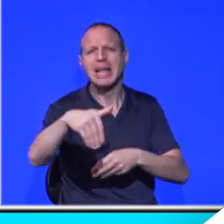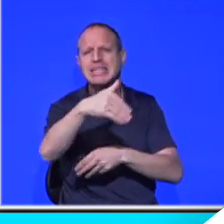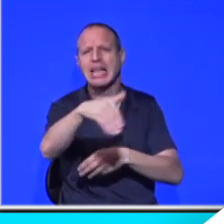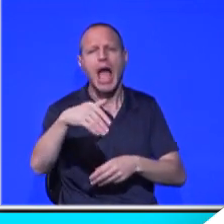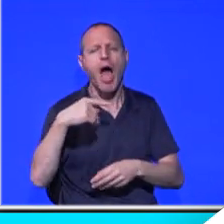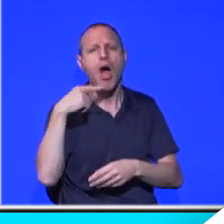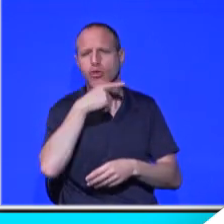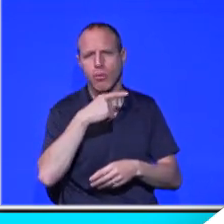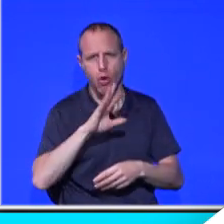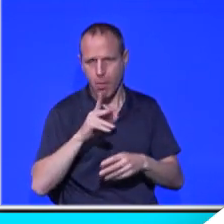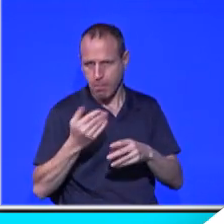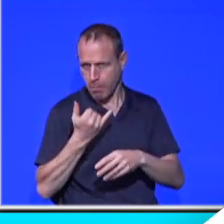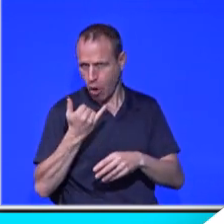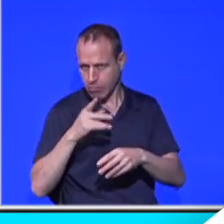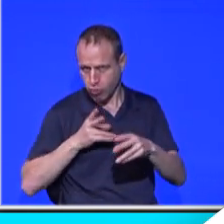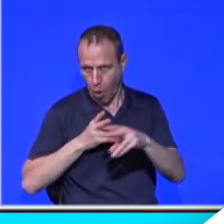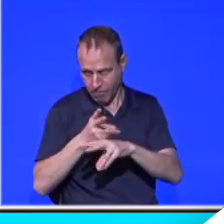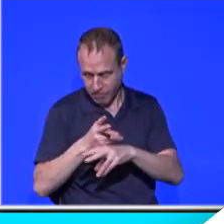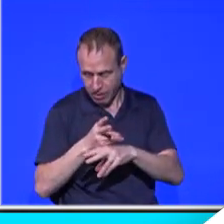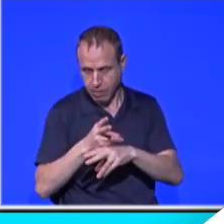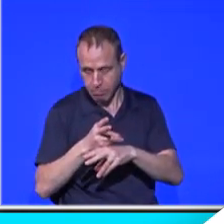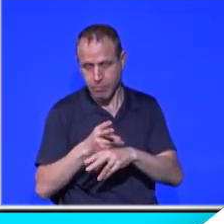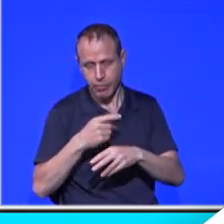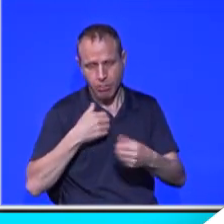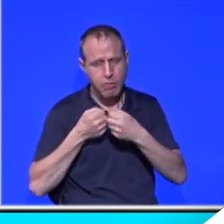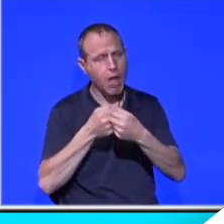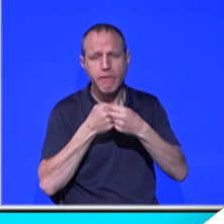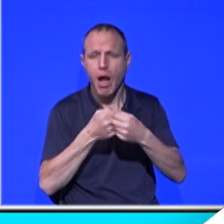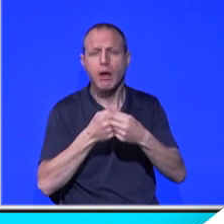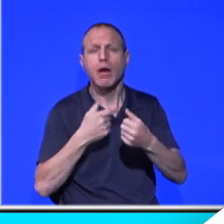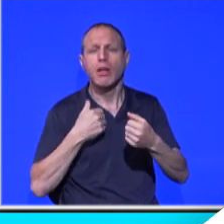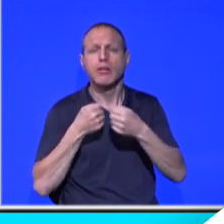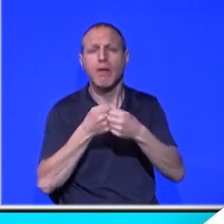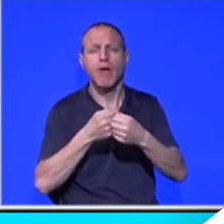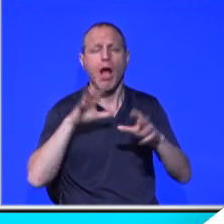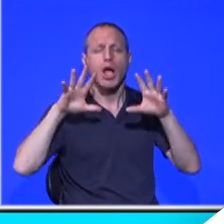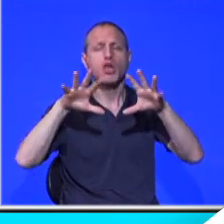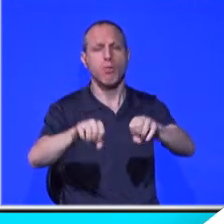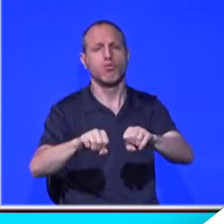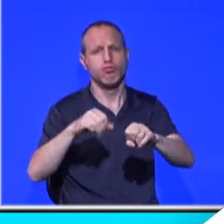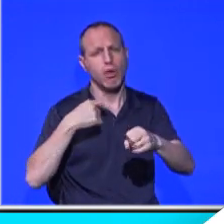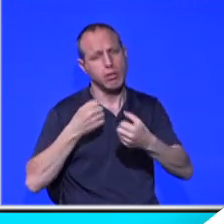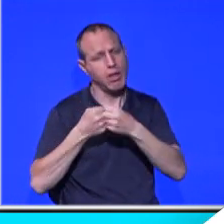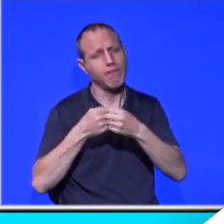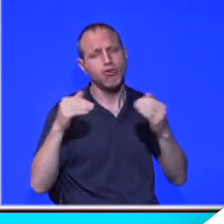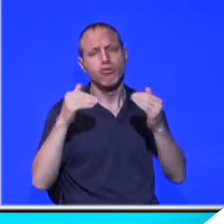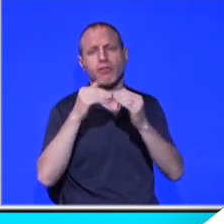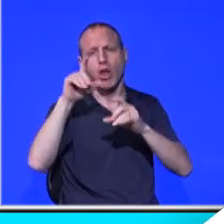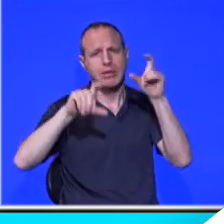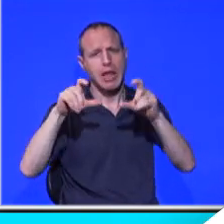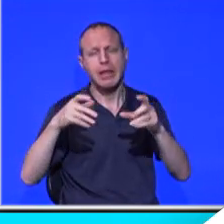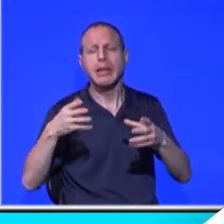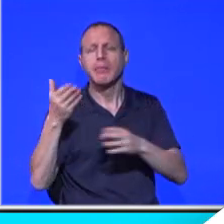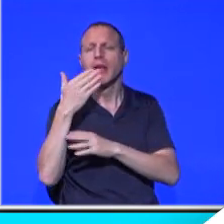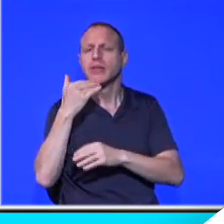עדיין נאבק נגד הכיבוש, אני עדיין נאבק למען שוויון אזרחי של כל האזרחים במדינת ישראל ובחברה הישראלית, אני